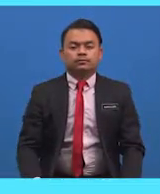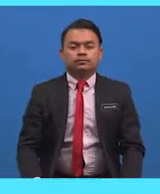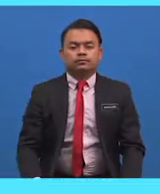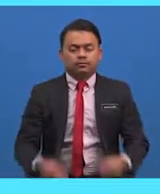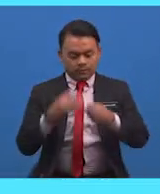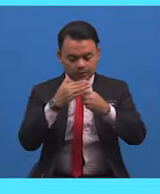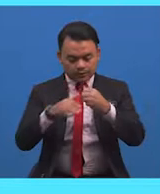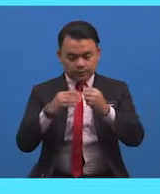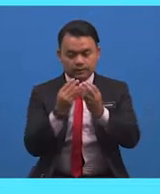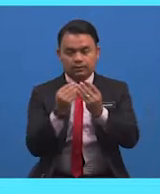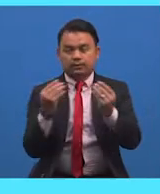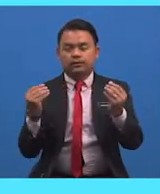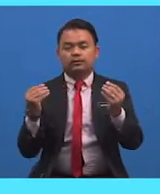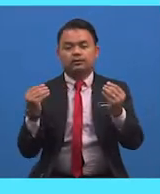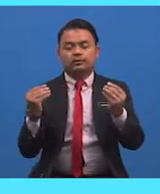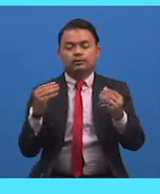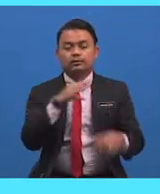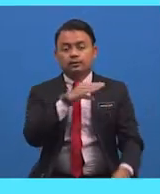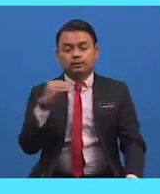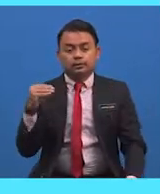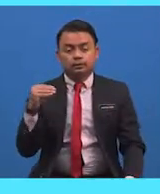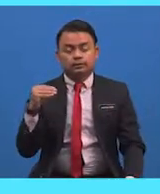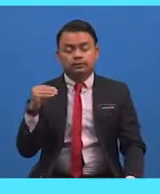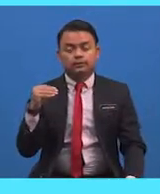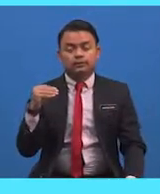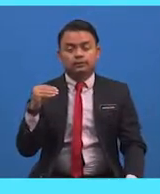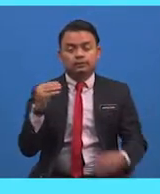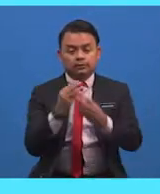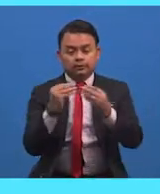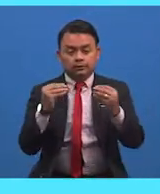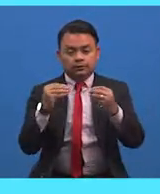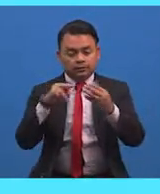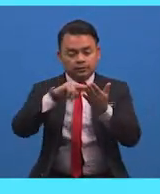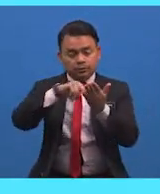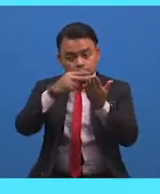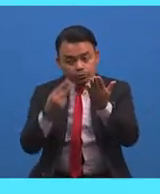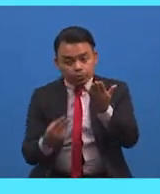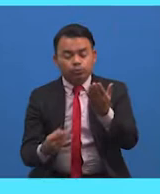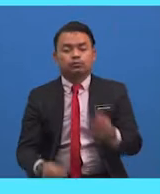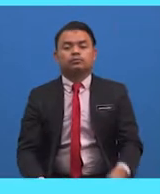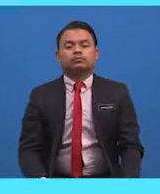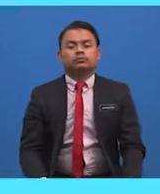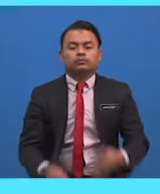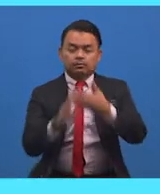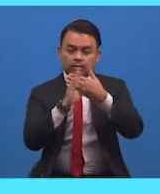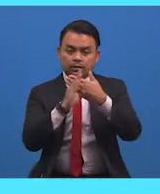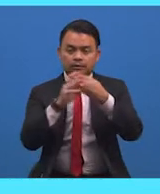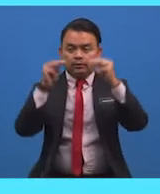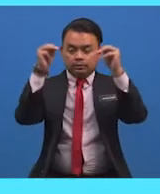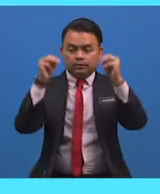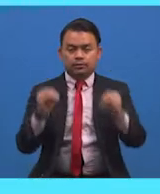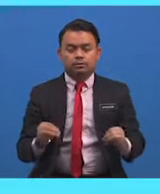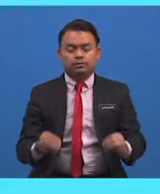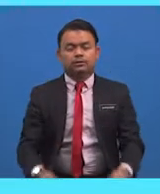dan akhirnya berlaku kejadian tanah runtuh yang boleh membahayakan nyawa manusia, merosakkan